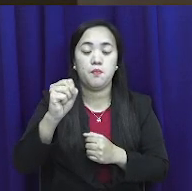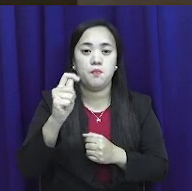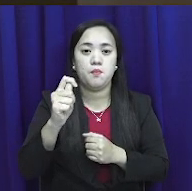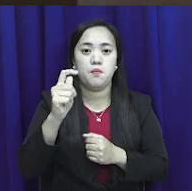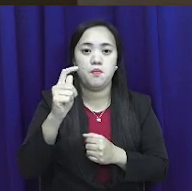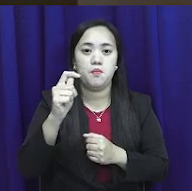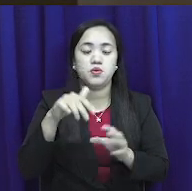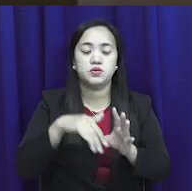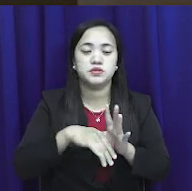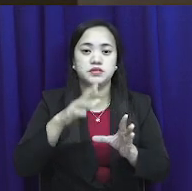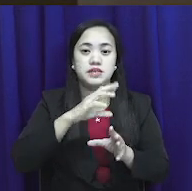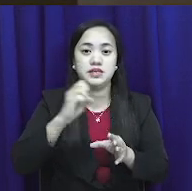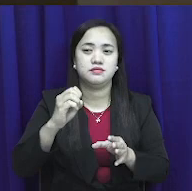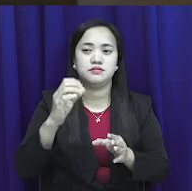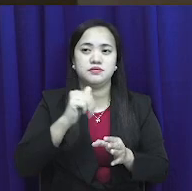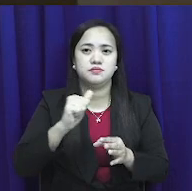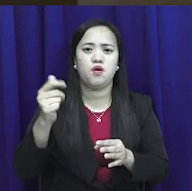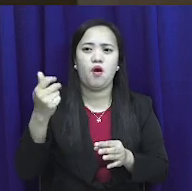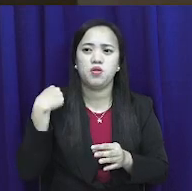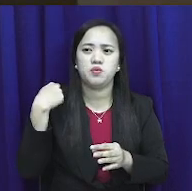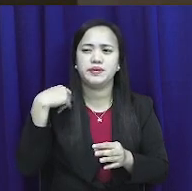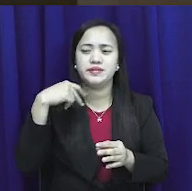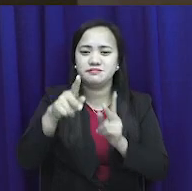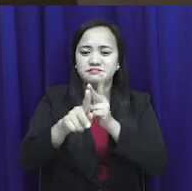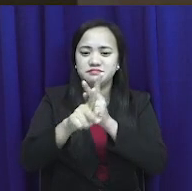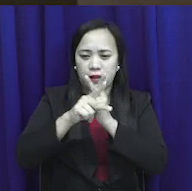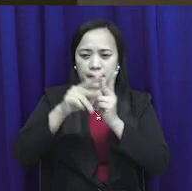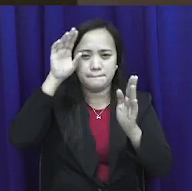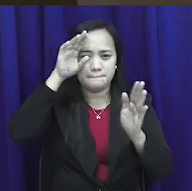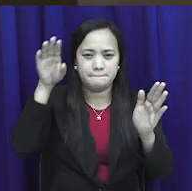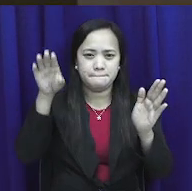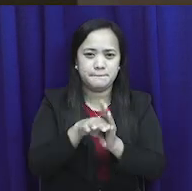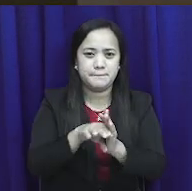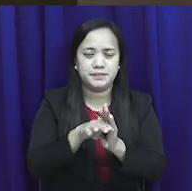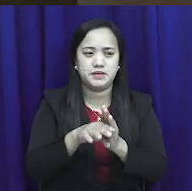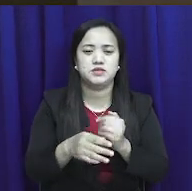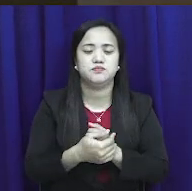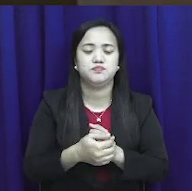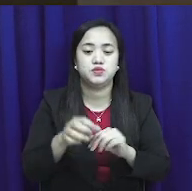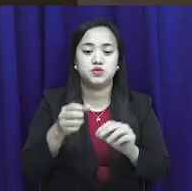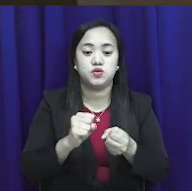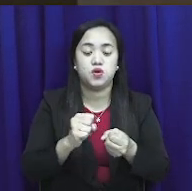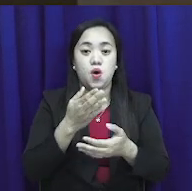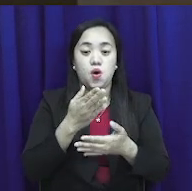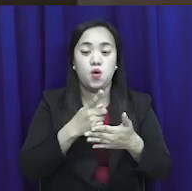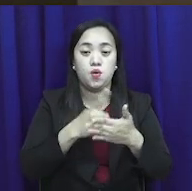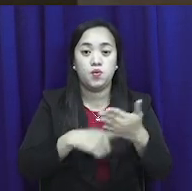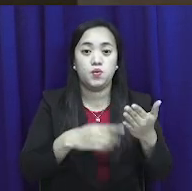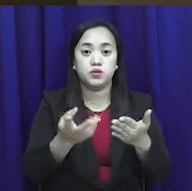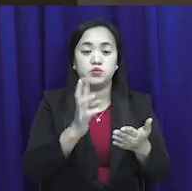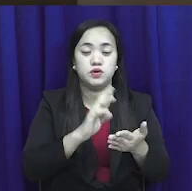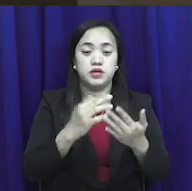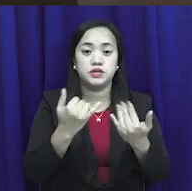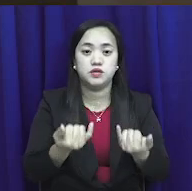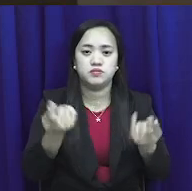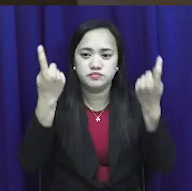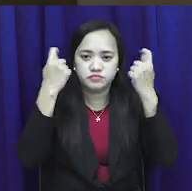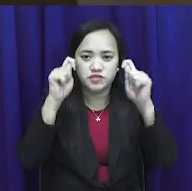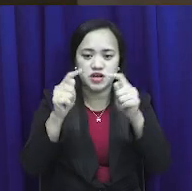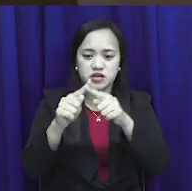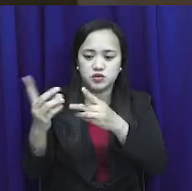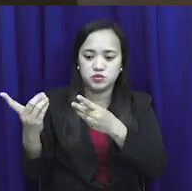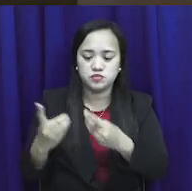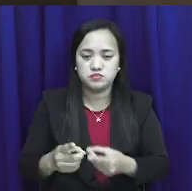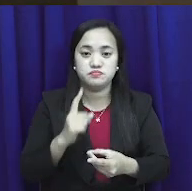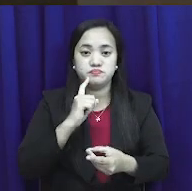asawa't anak ka na ganyan ka pa rin Naku sana nanonood yung kakilala ko are trf ko na pala yun So what are you trying